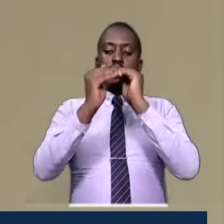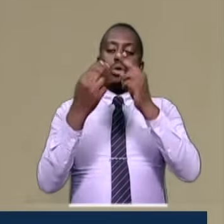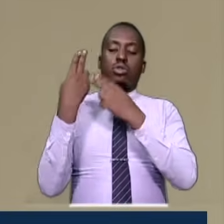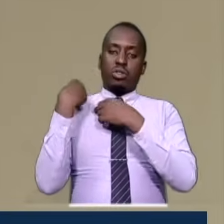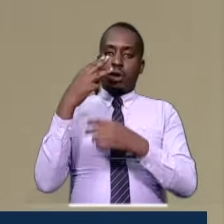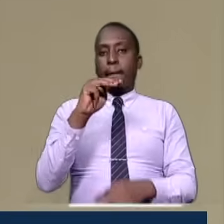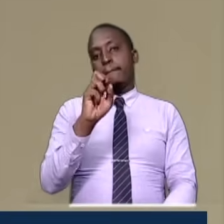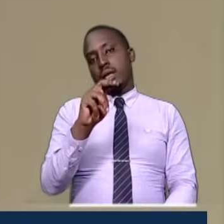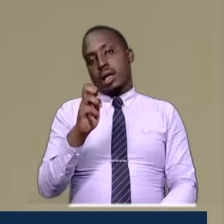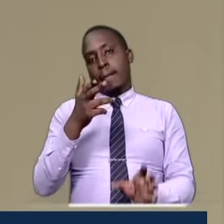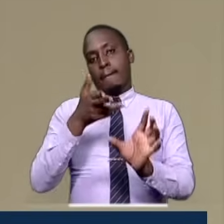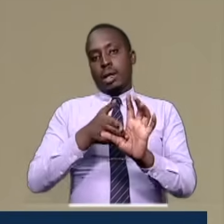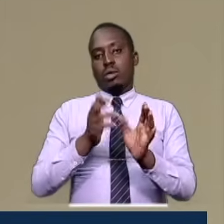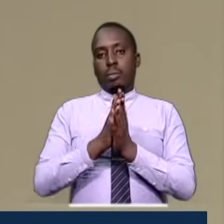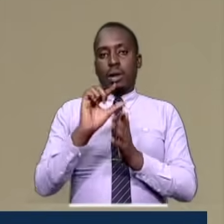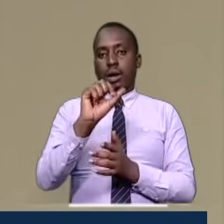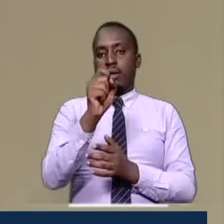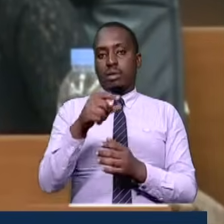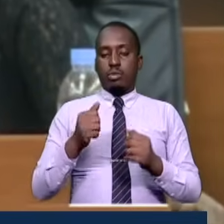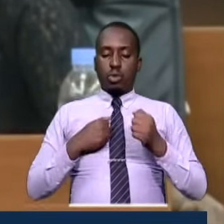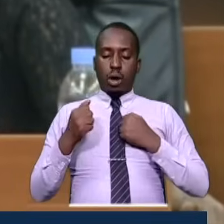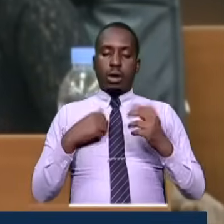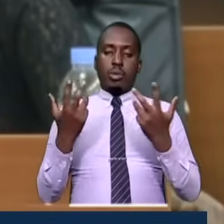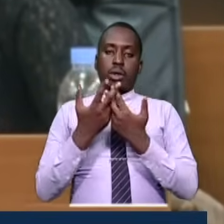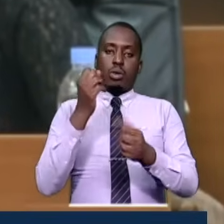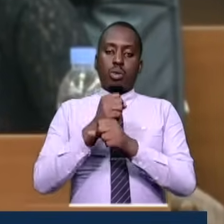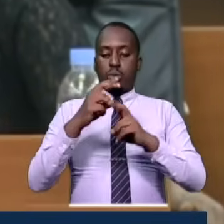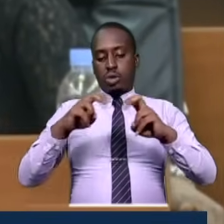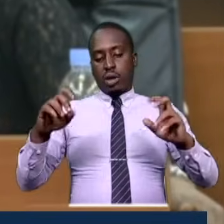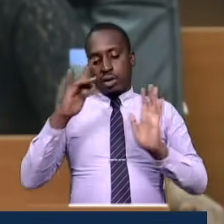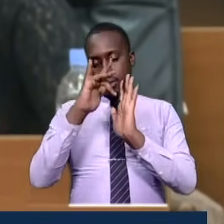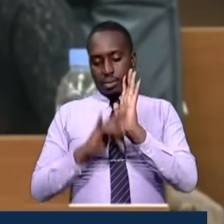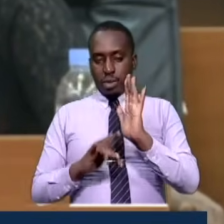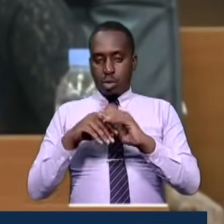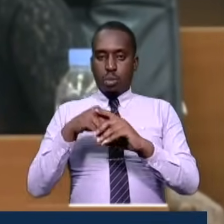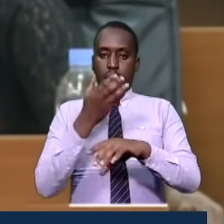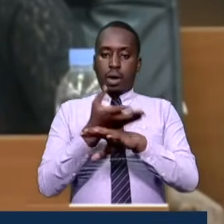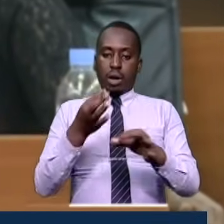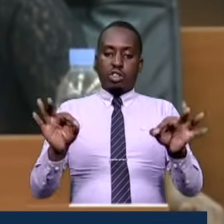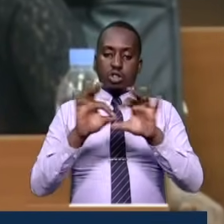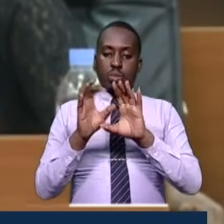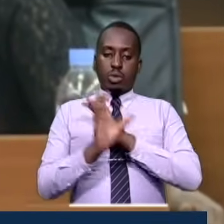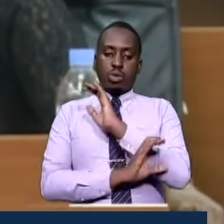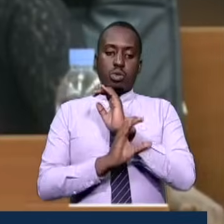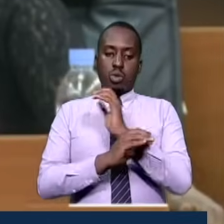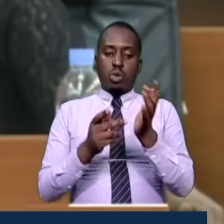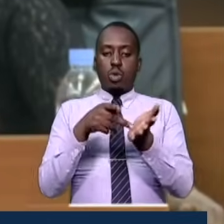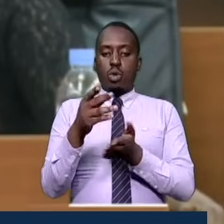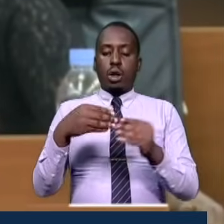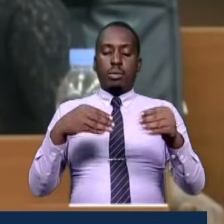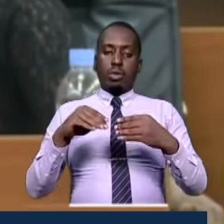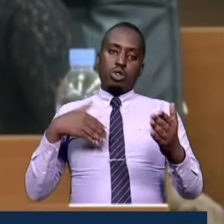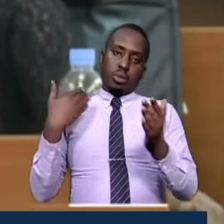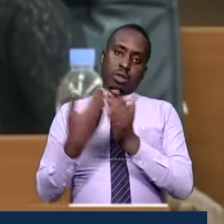mine peteroli na gaze mu Rwanda mu bijyanye no gukora ubushakashatsi bwimbitse ku mabuye y'agaciro mu gihugu kugura ibikoresho